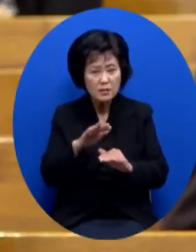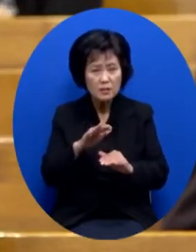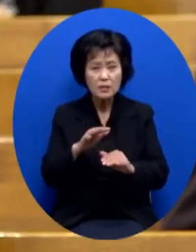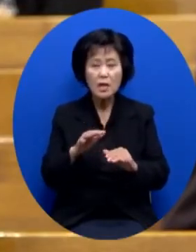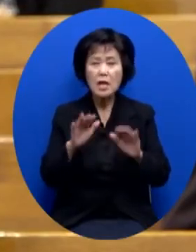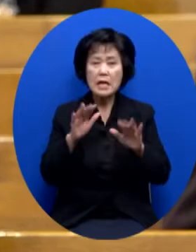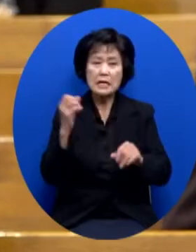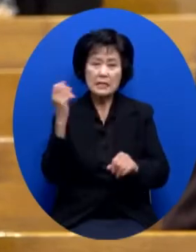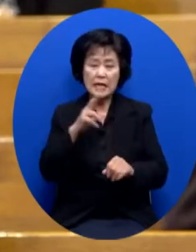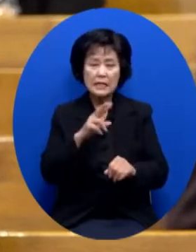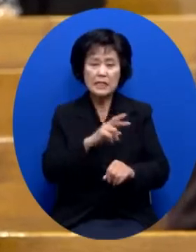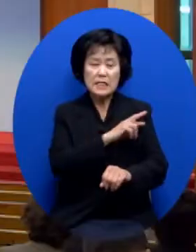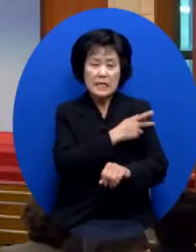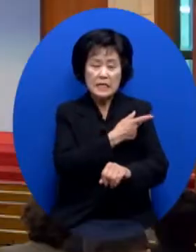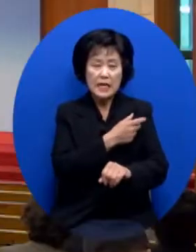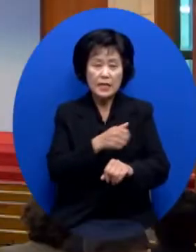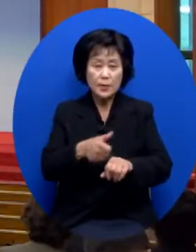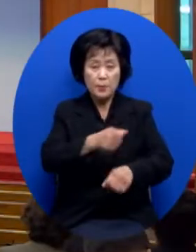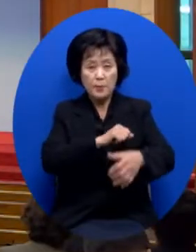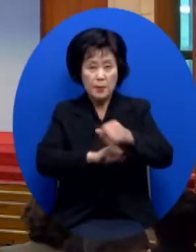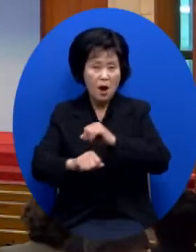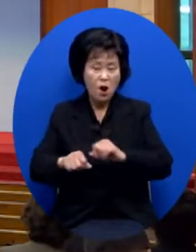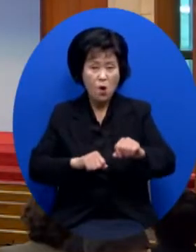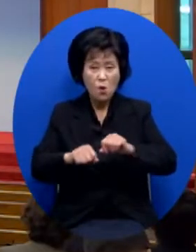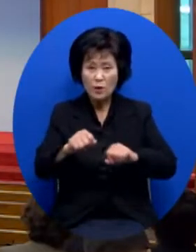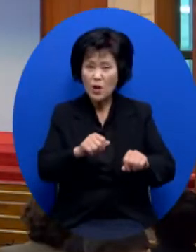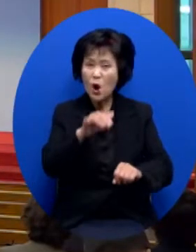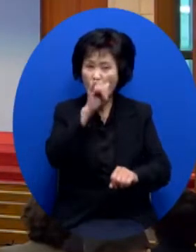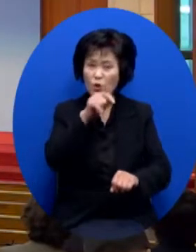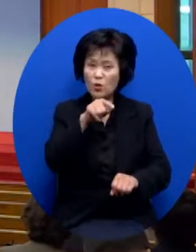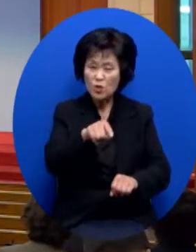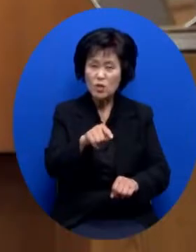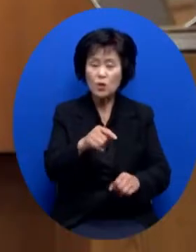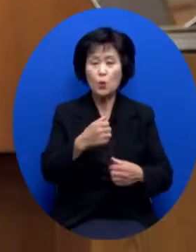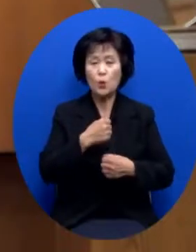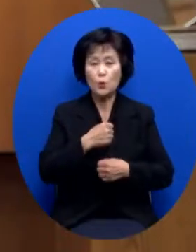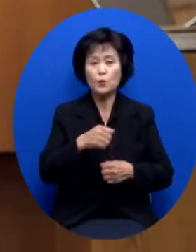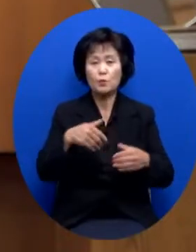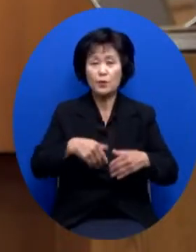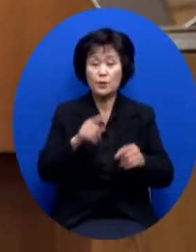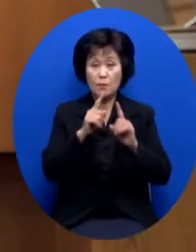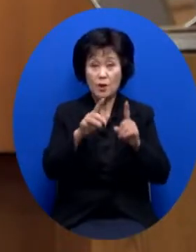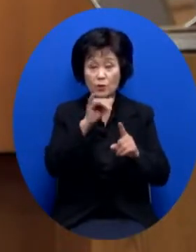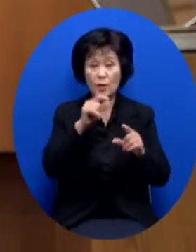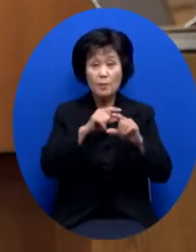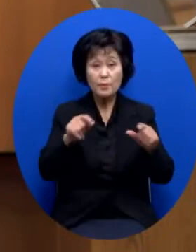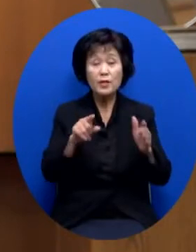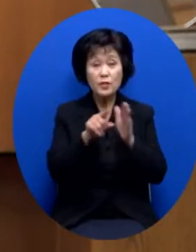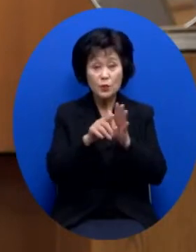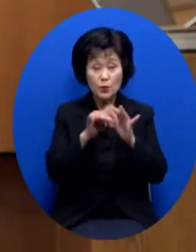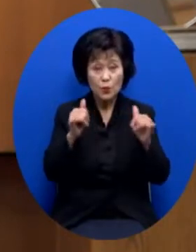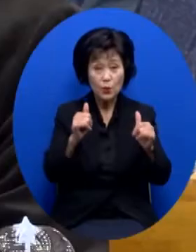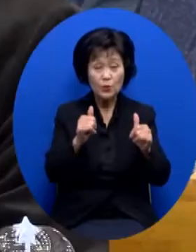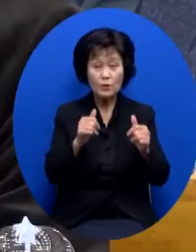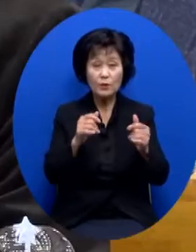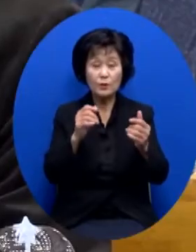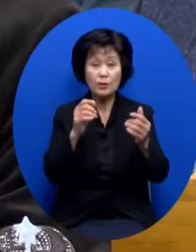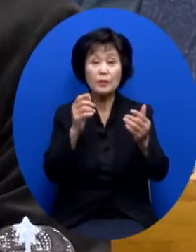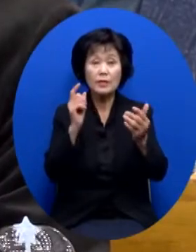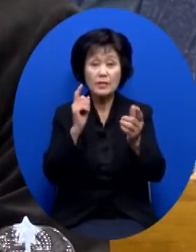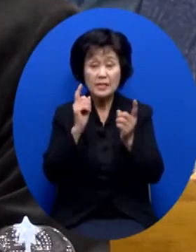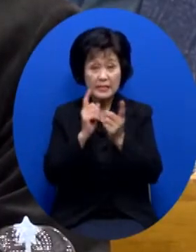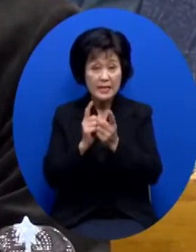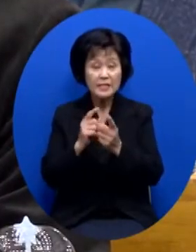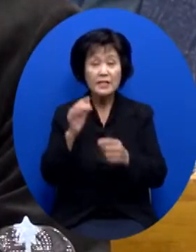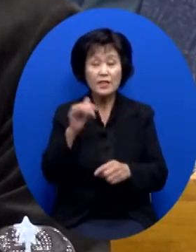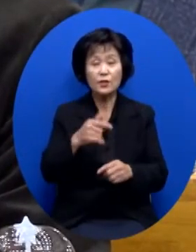교회와 성도 모두가 분별해 조심해야 할 것이라고 강조했습니다. 아울러 이날 평신도를 대상으로 순천지역